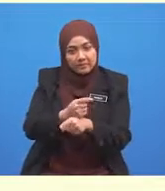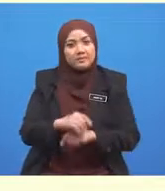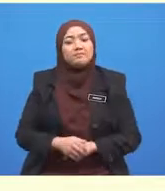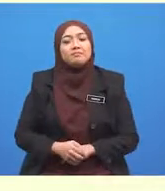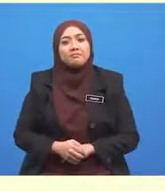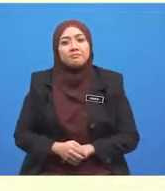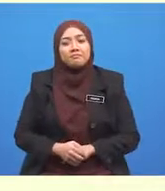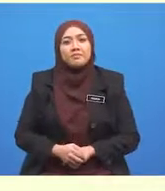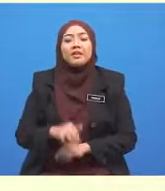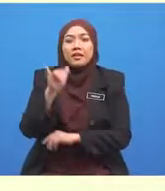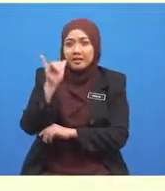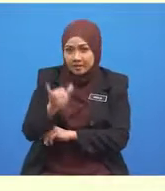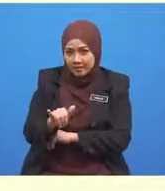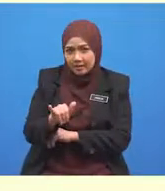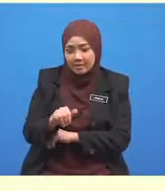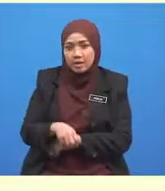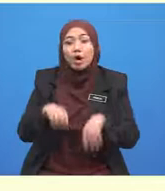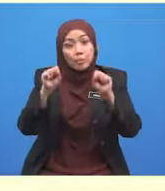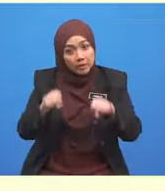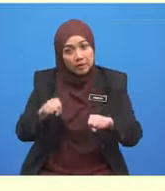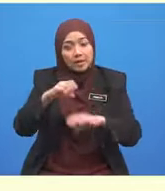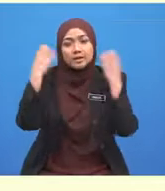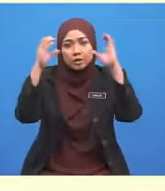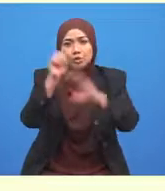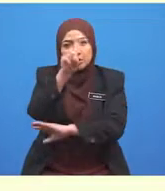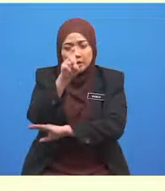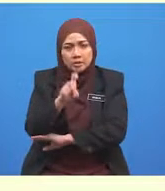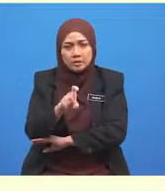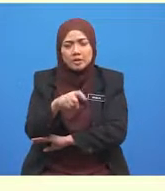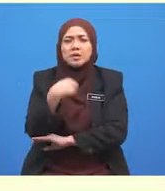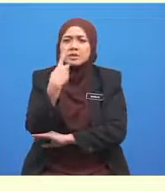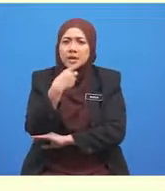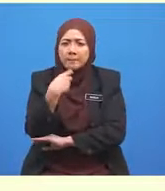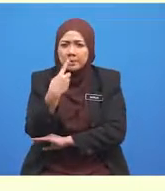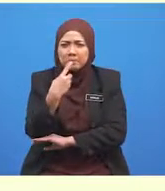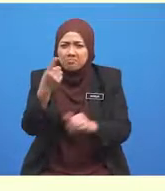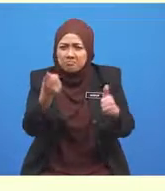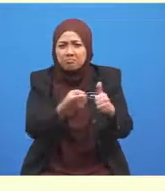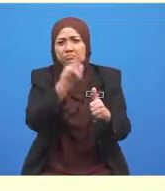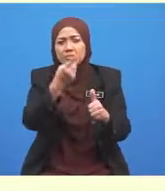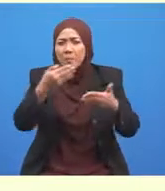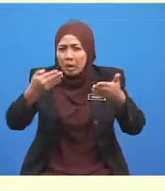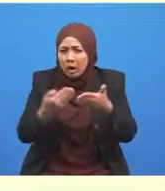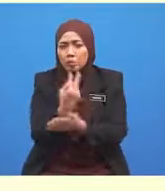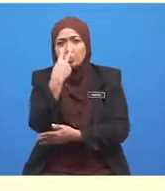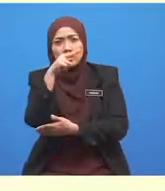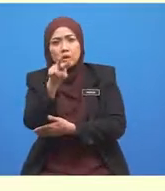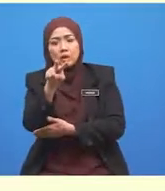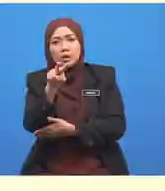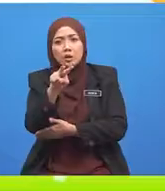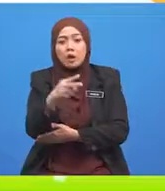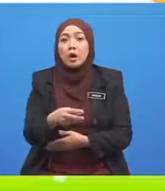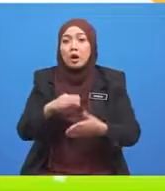Ha, boleh cikgu tanya siapa pertama kali nampak mata wang Malaysia ini?